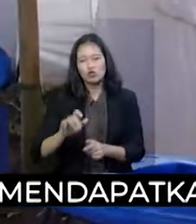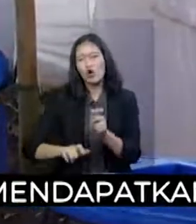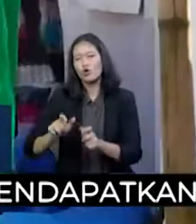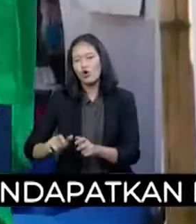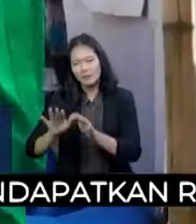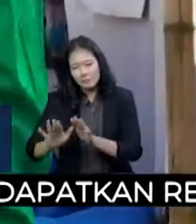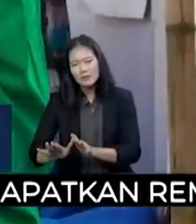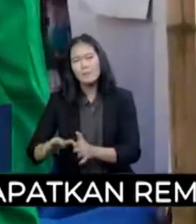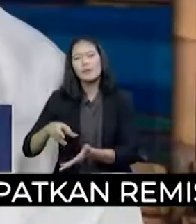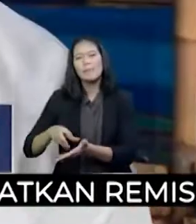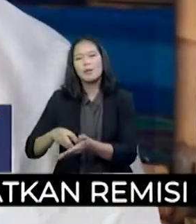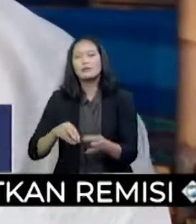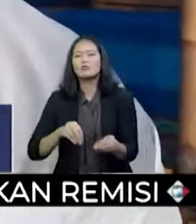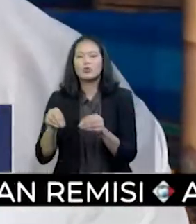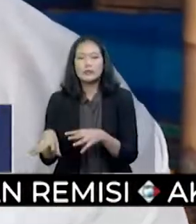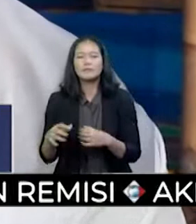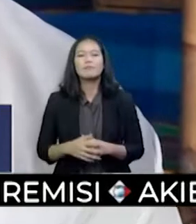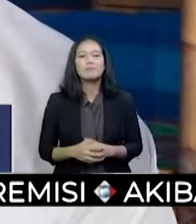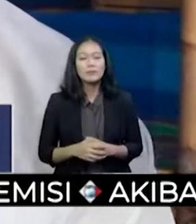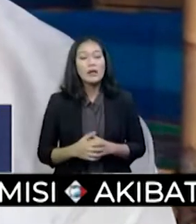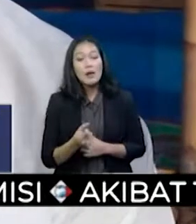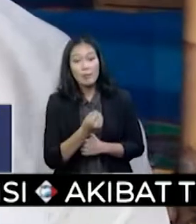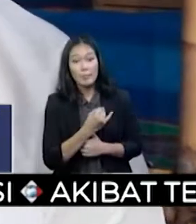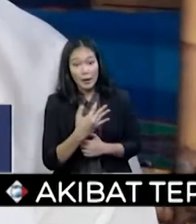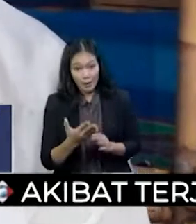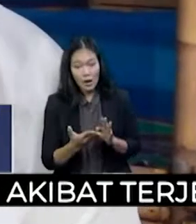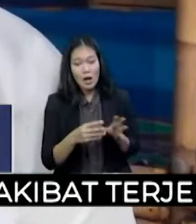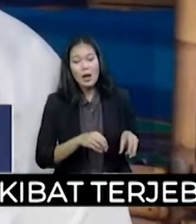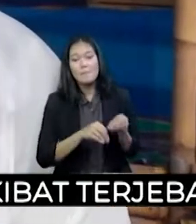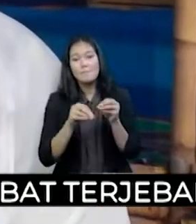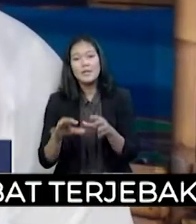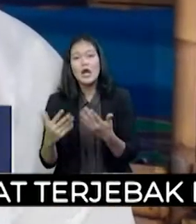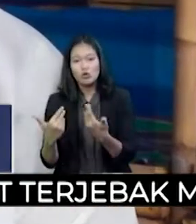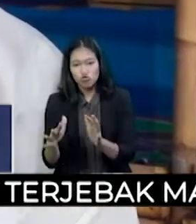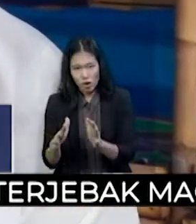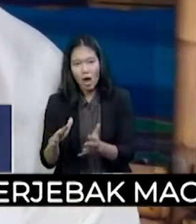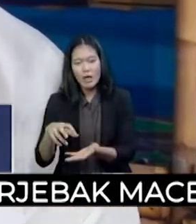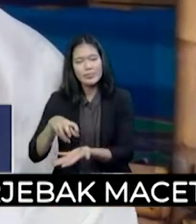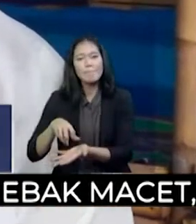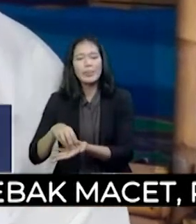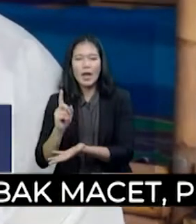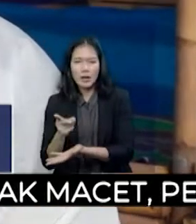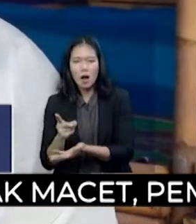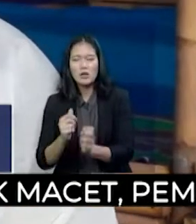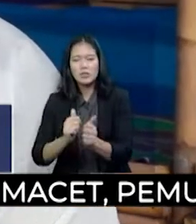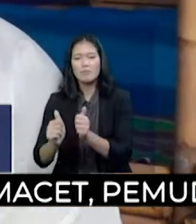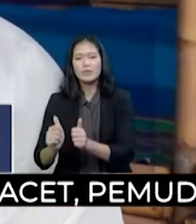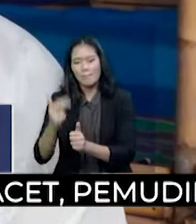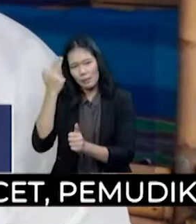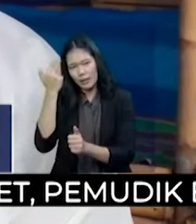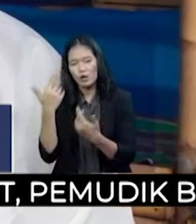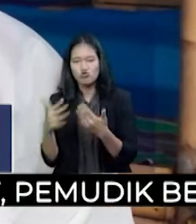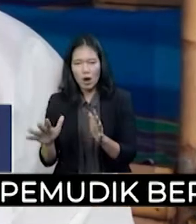lokasi pengungsian. Ada yang sudah pindah ke Huntap ya, yang sudah disediakan oleh pemerintah.